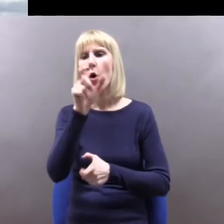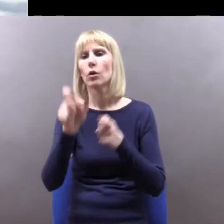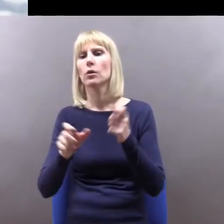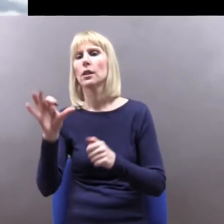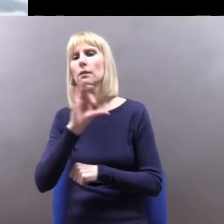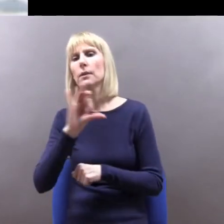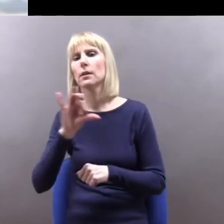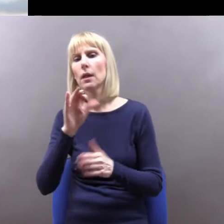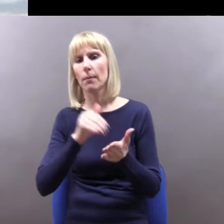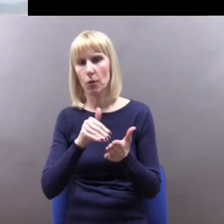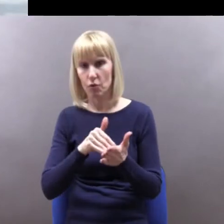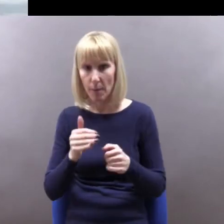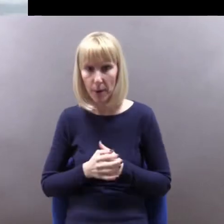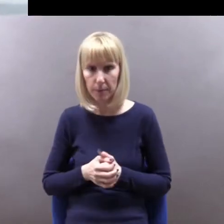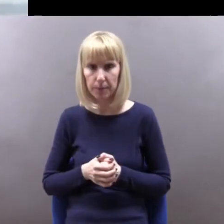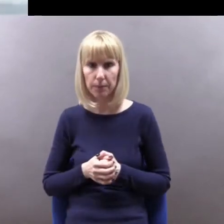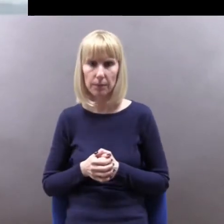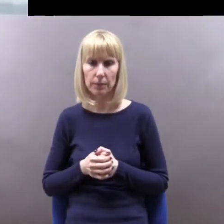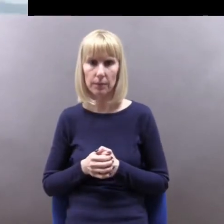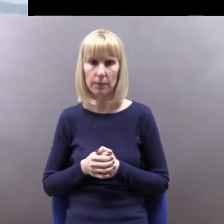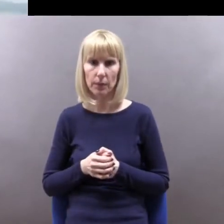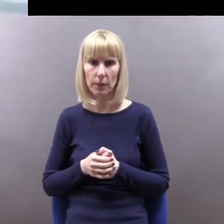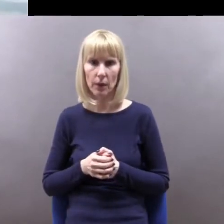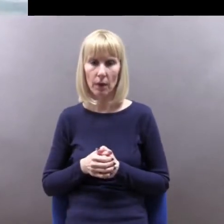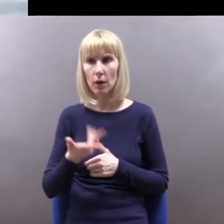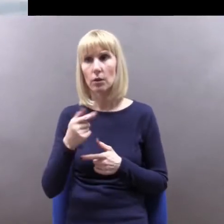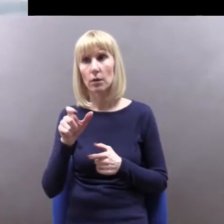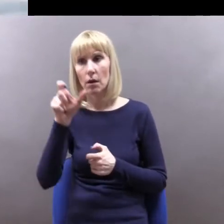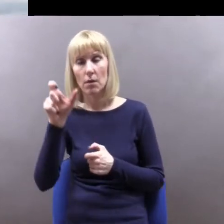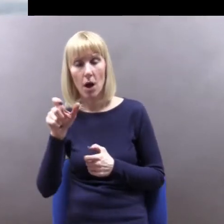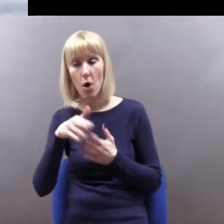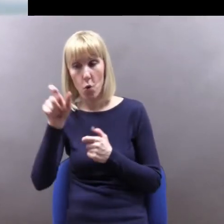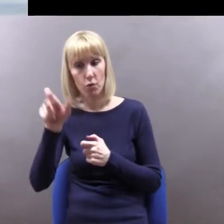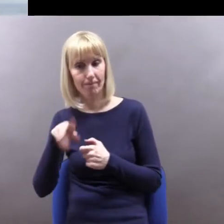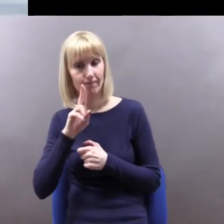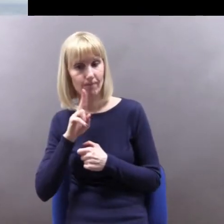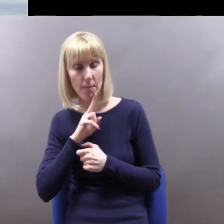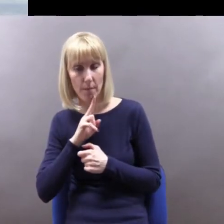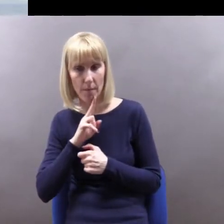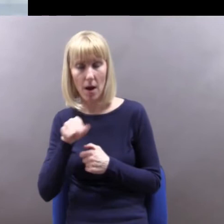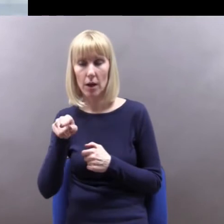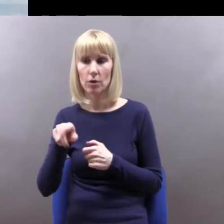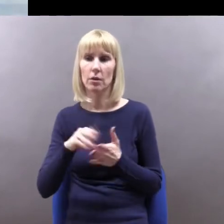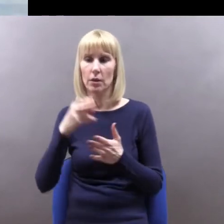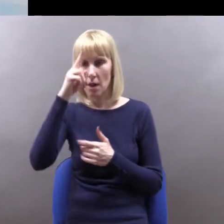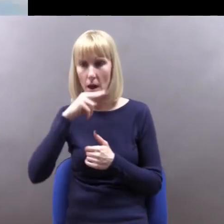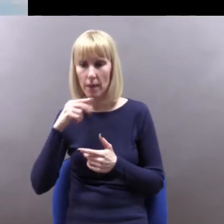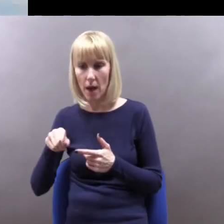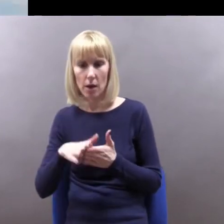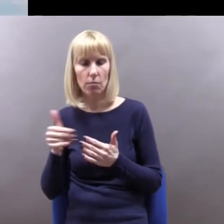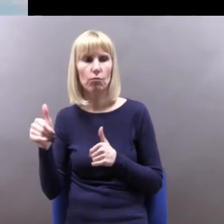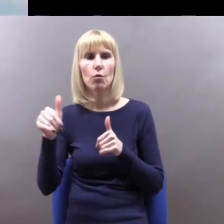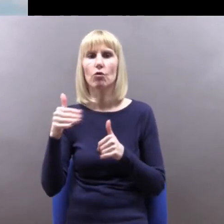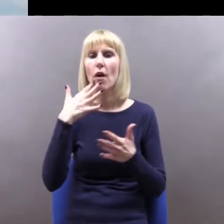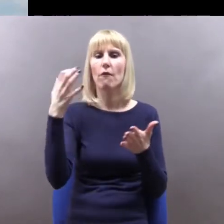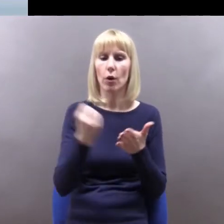potrzebami i ta przysłowiowa mama czy też tata z wózkiem dziecięcym jest taką osobą i czy ta platforma